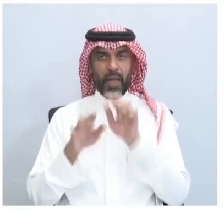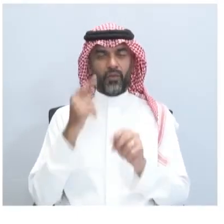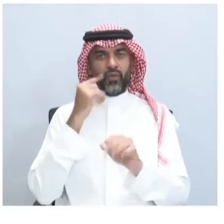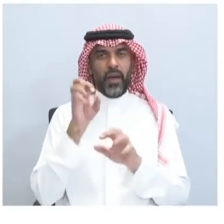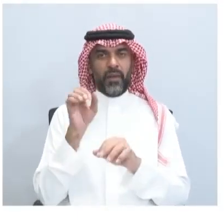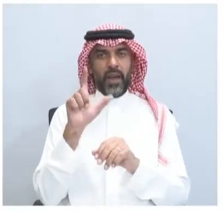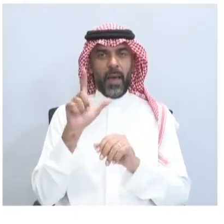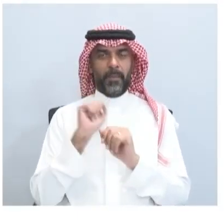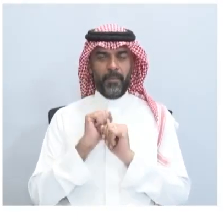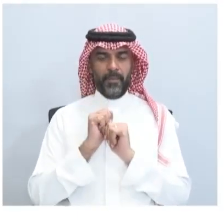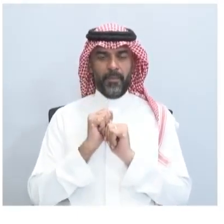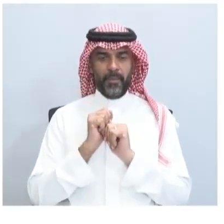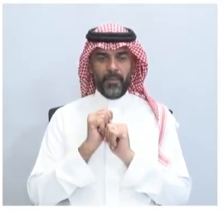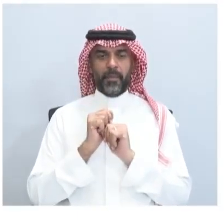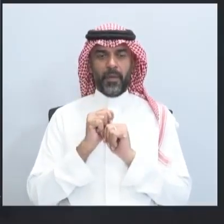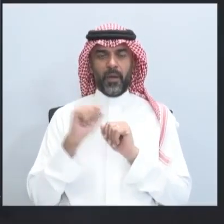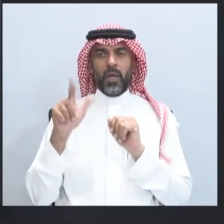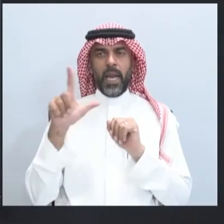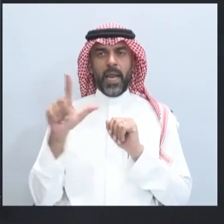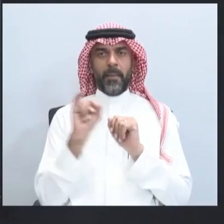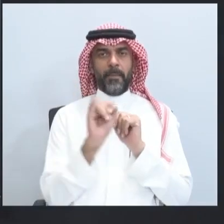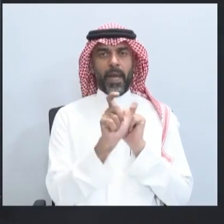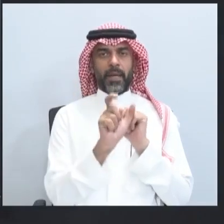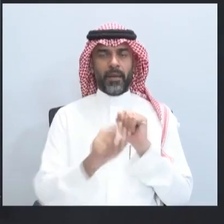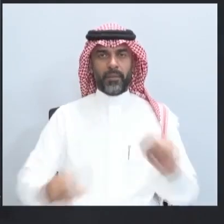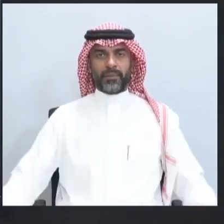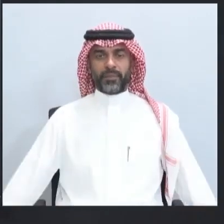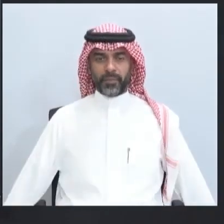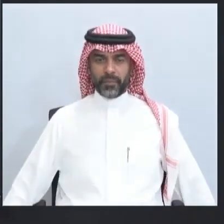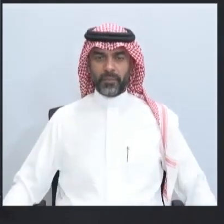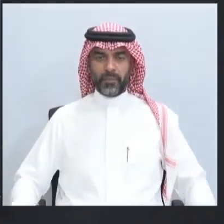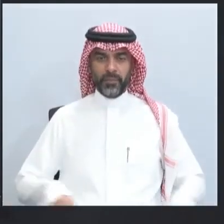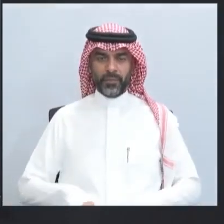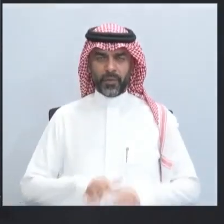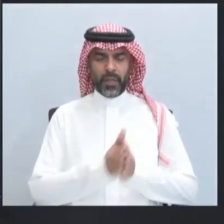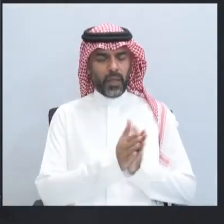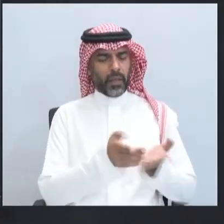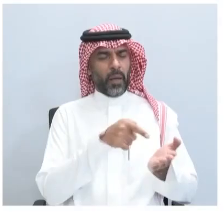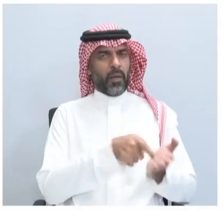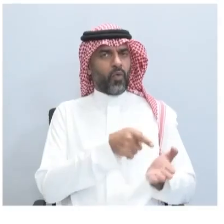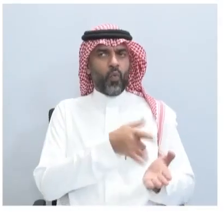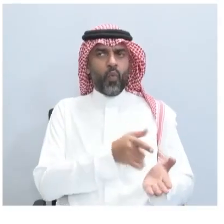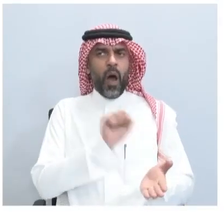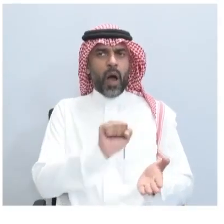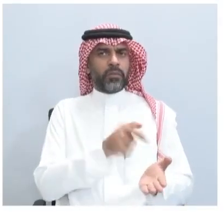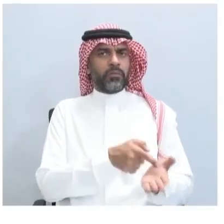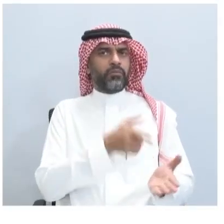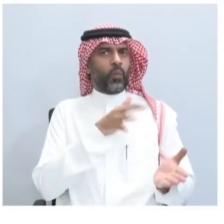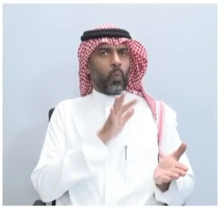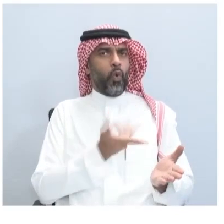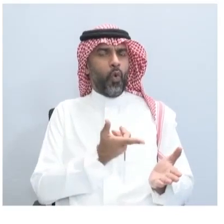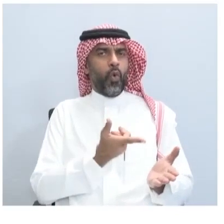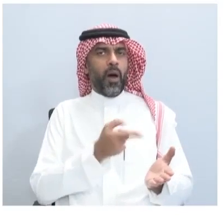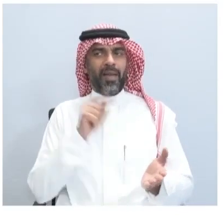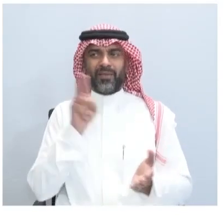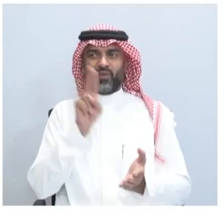لمن الكتاب انت تسال ايضا ولذلك من هنا استفهاميه ولذلك وضعنا علامه